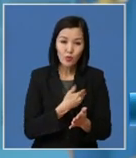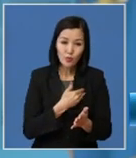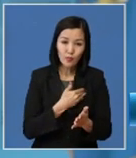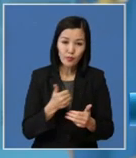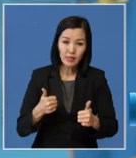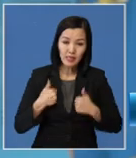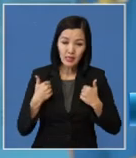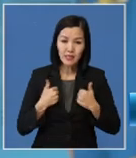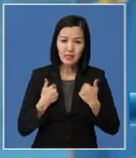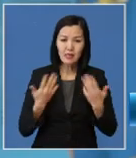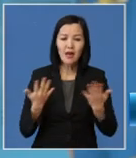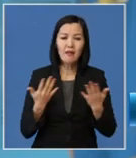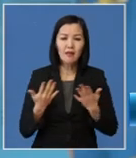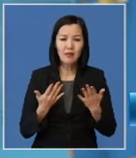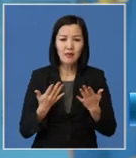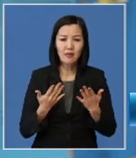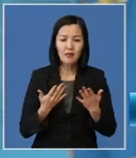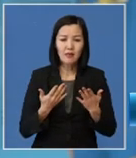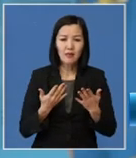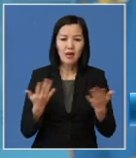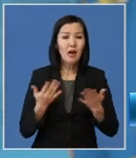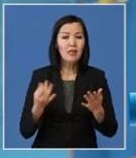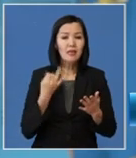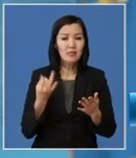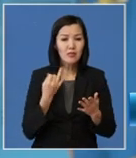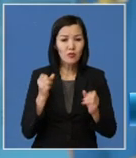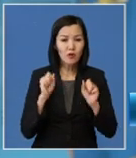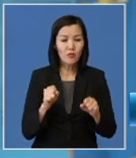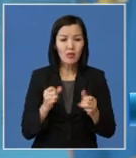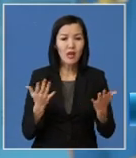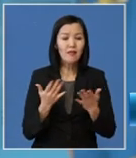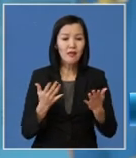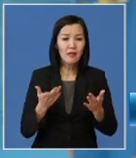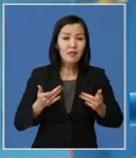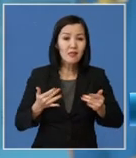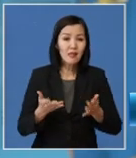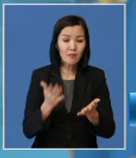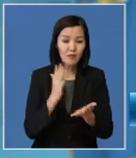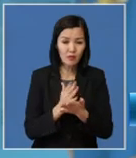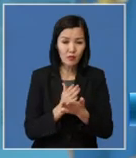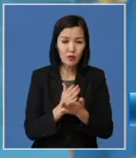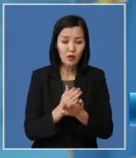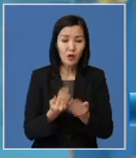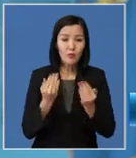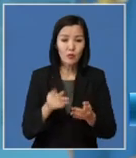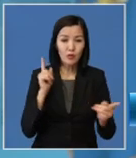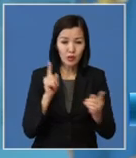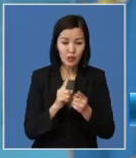Қалай қызықтырамыз? Немен қызықтырамыз? Және қандай талап қоямыз? Осыған байланысты мына